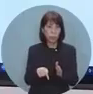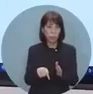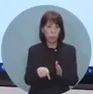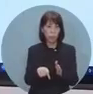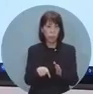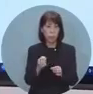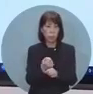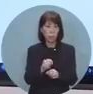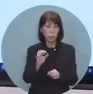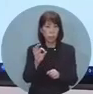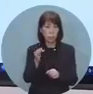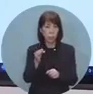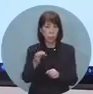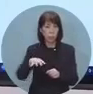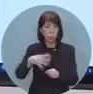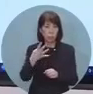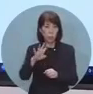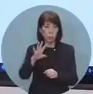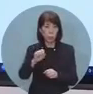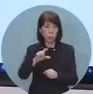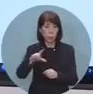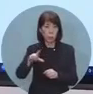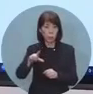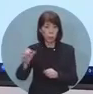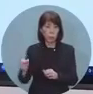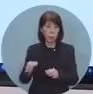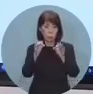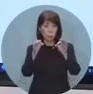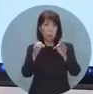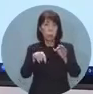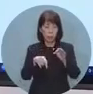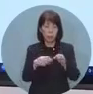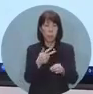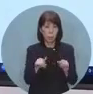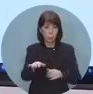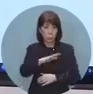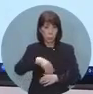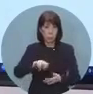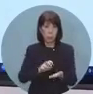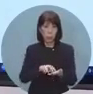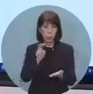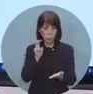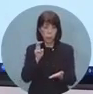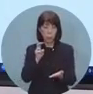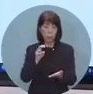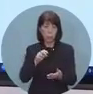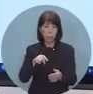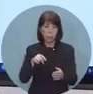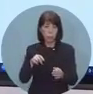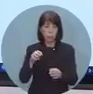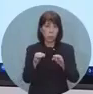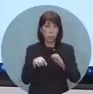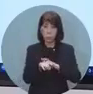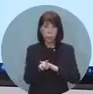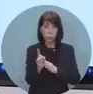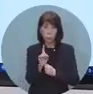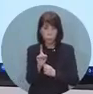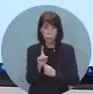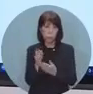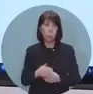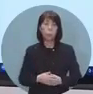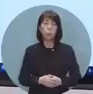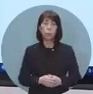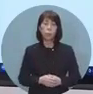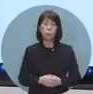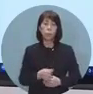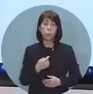ですね事業費が約400億円も上がっているということで市民が大変驚いてですねなんで400億円も上がるんですかということを質問されてい